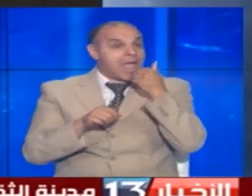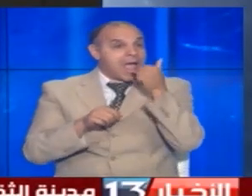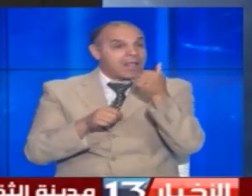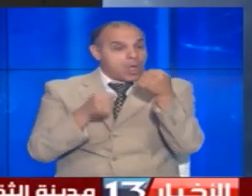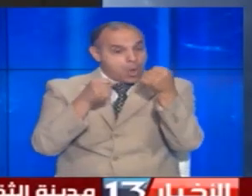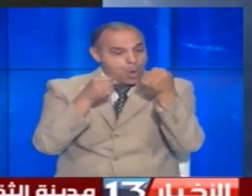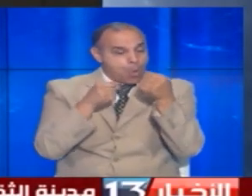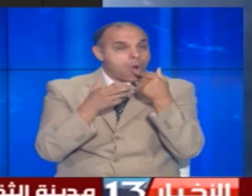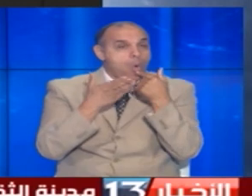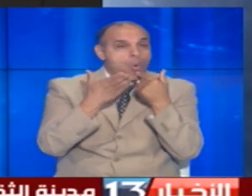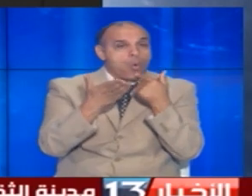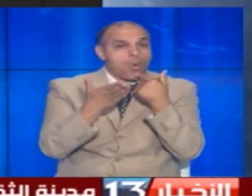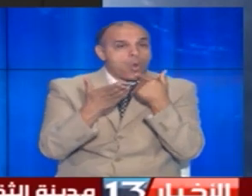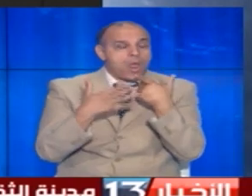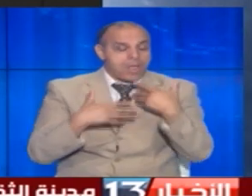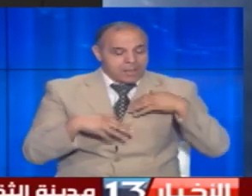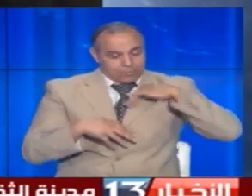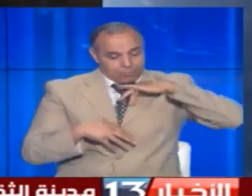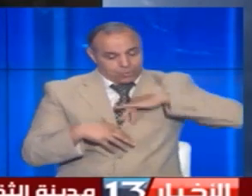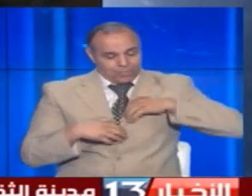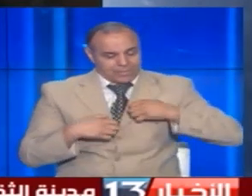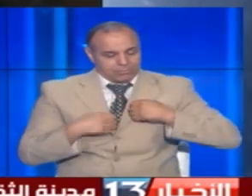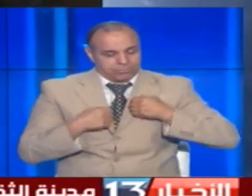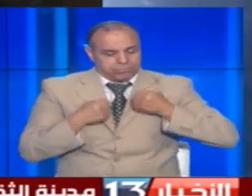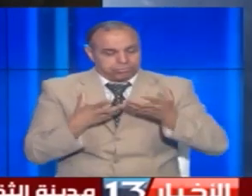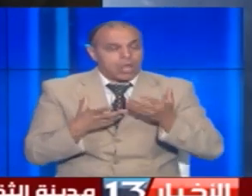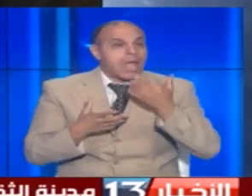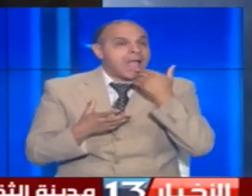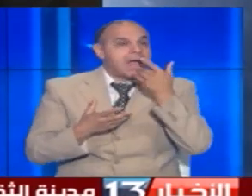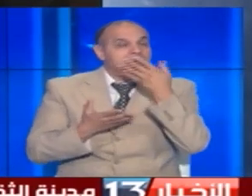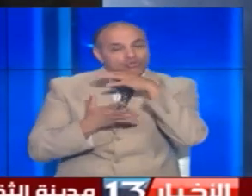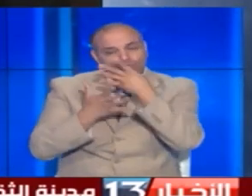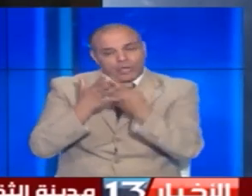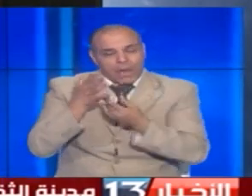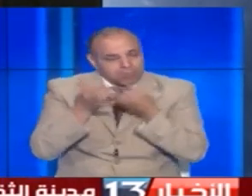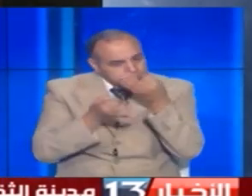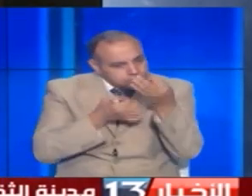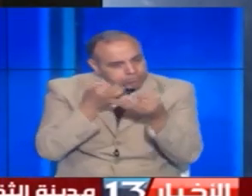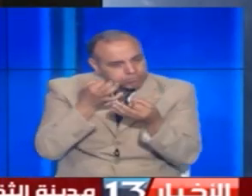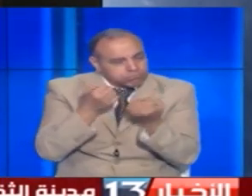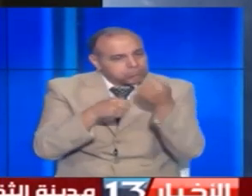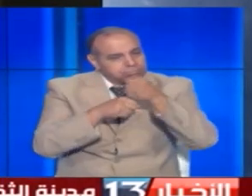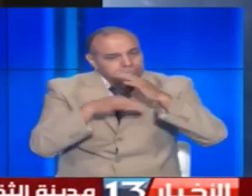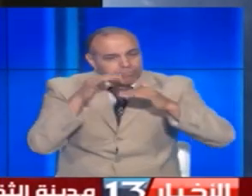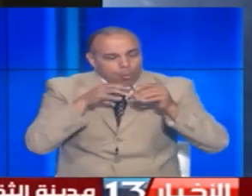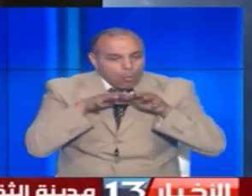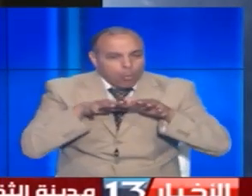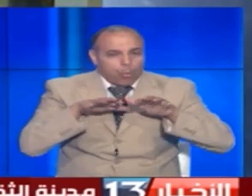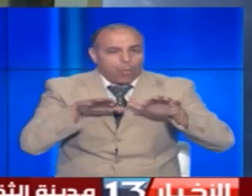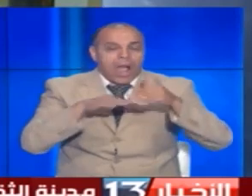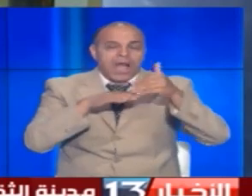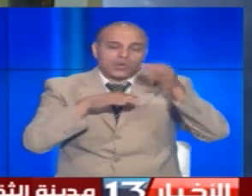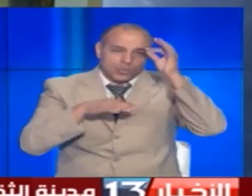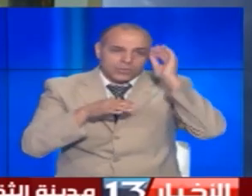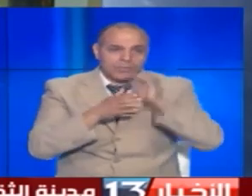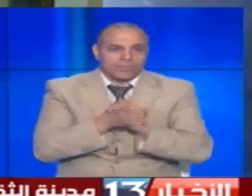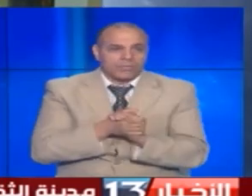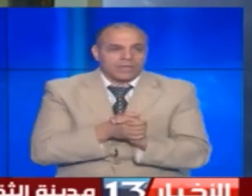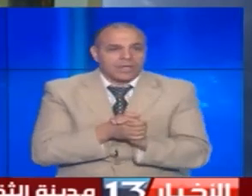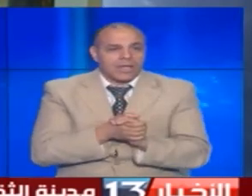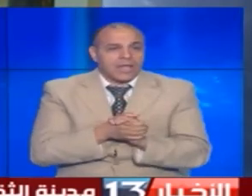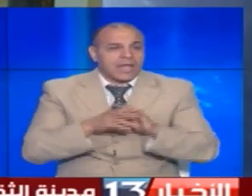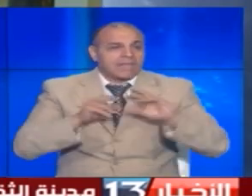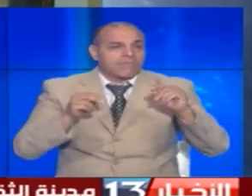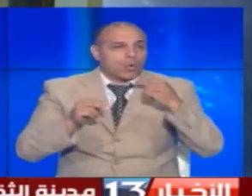حلقه تحرك قرائحهم وتثري شاعريتهم فابدع خارج الحدود هي النفس وقف